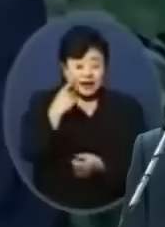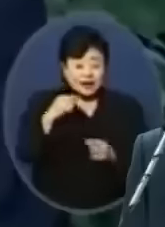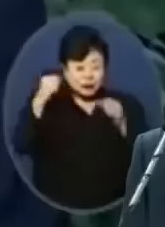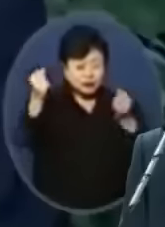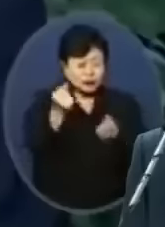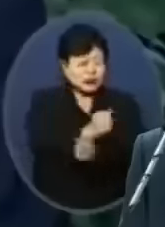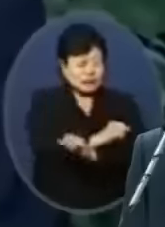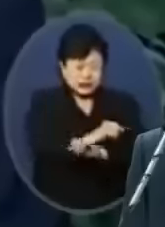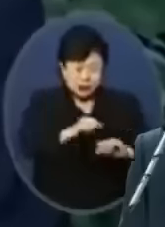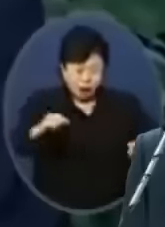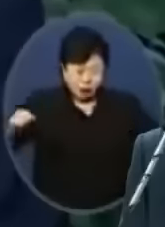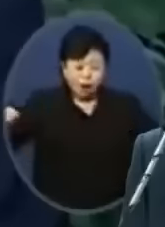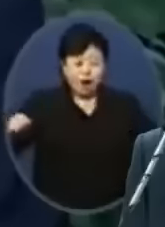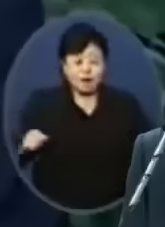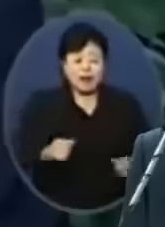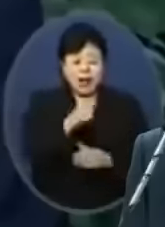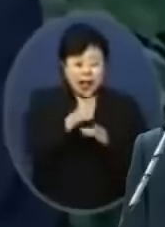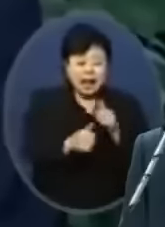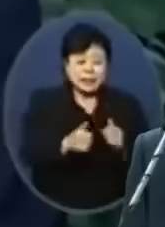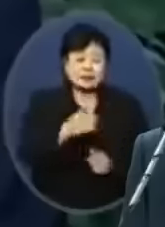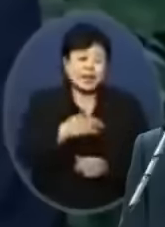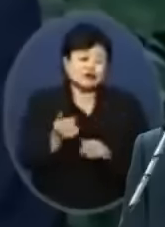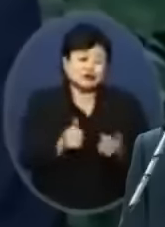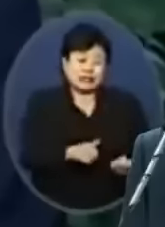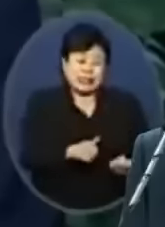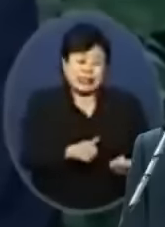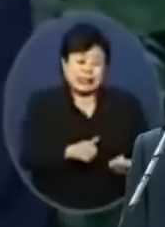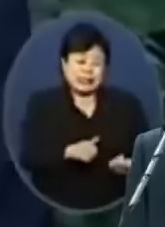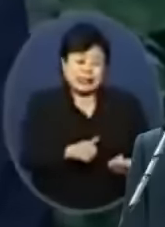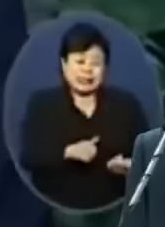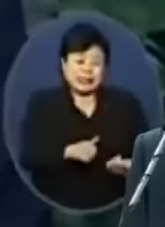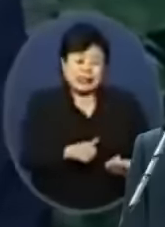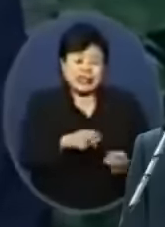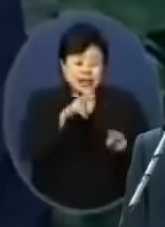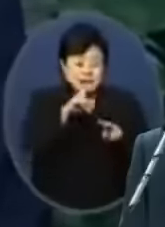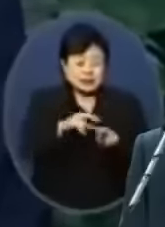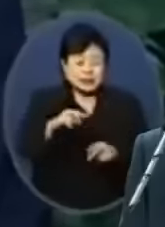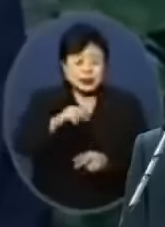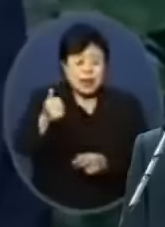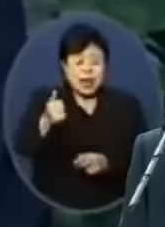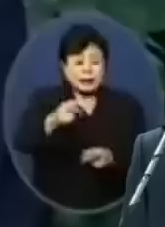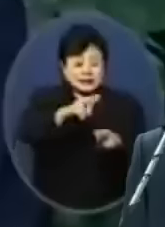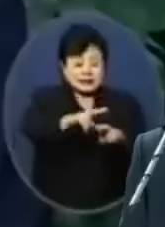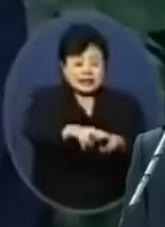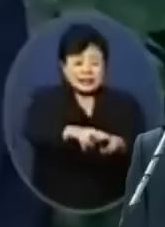운동장 같아요. 아이고 하나님 날 죽었습니다. 이 1500명